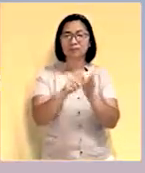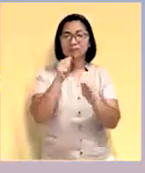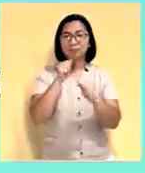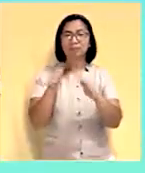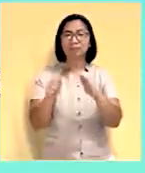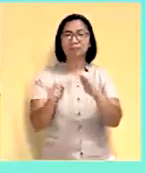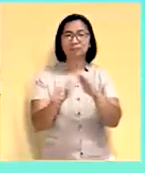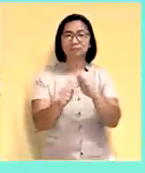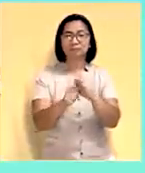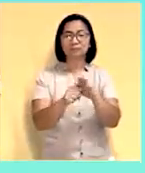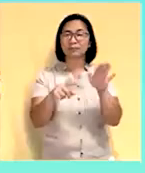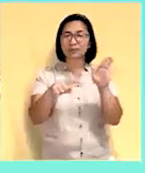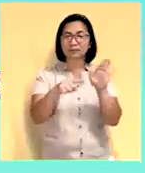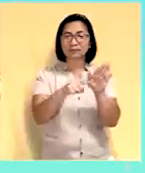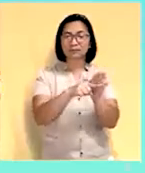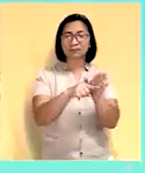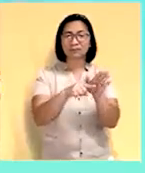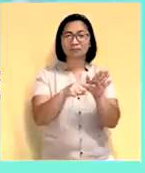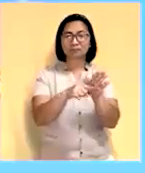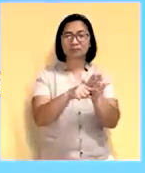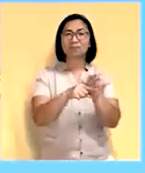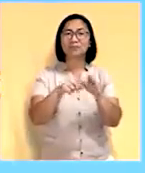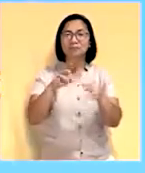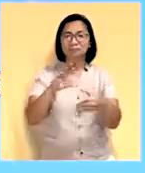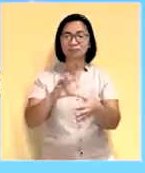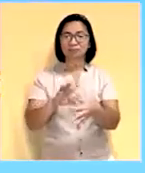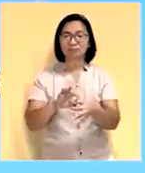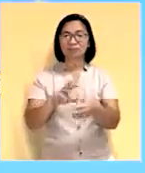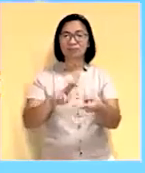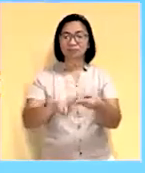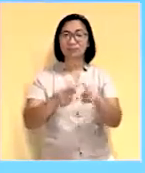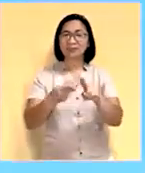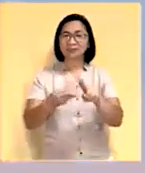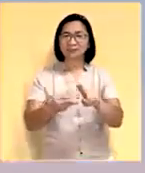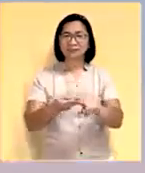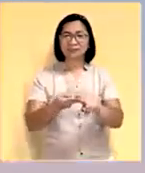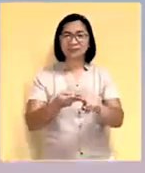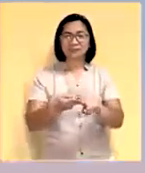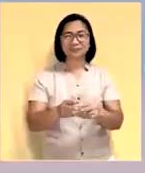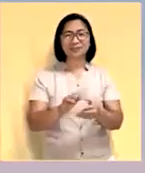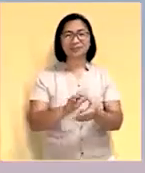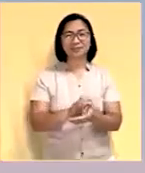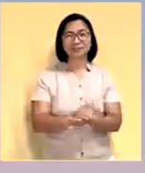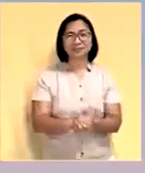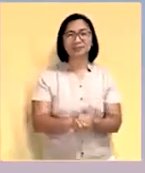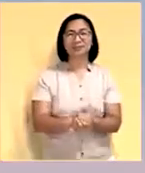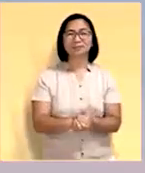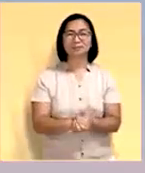Simple lang ang mag-subtract ng mga numbers.